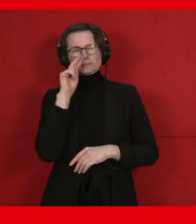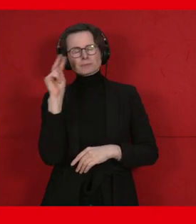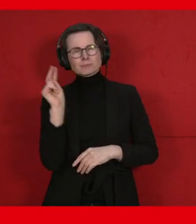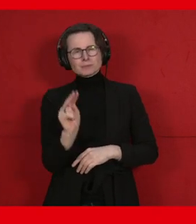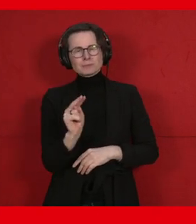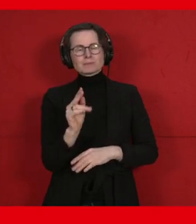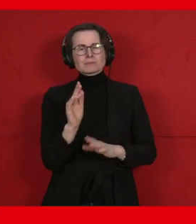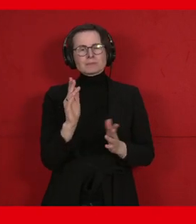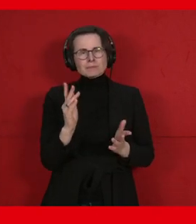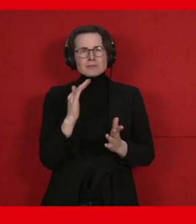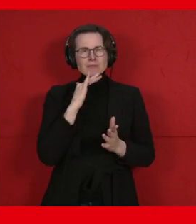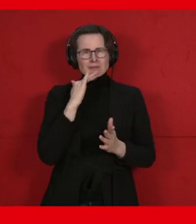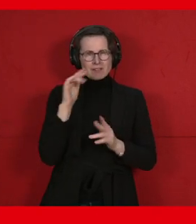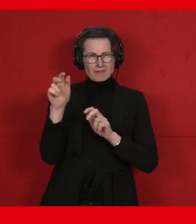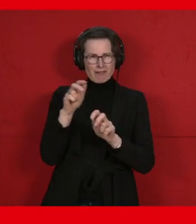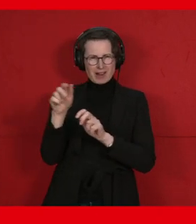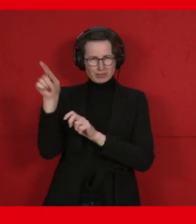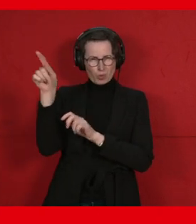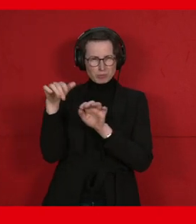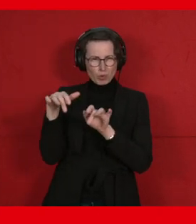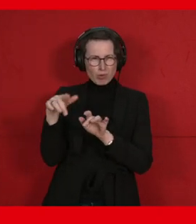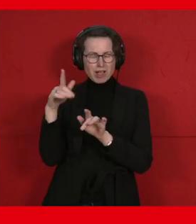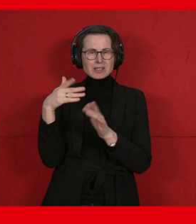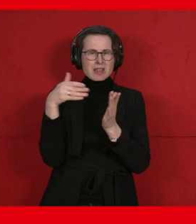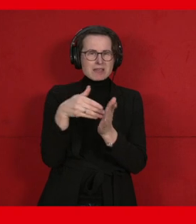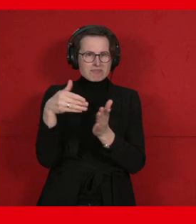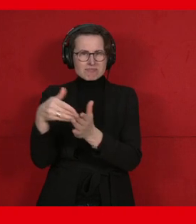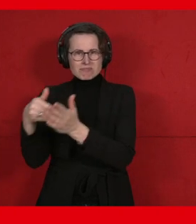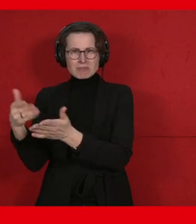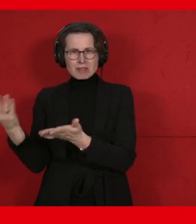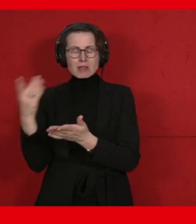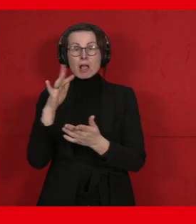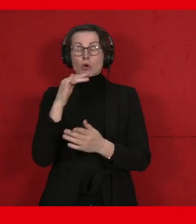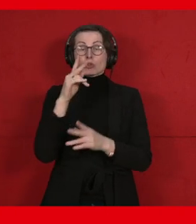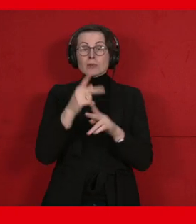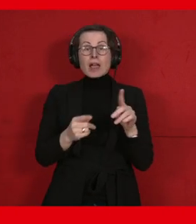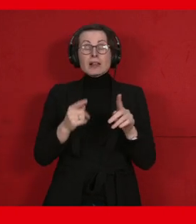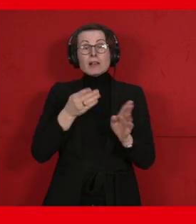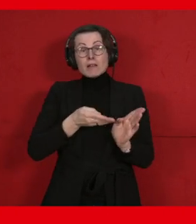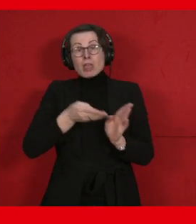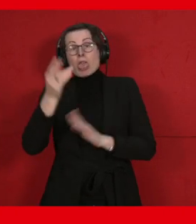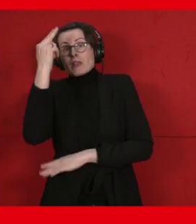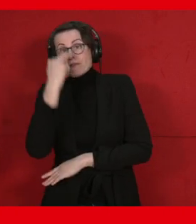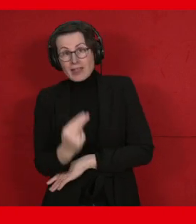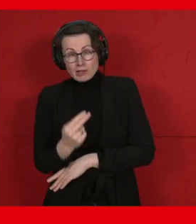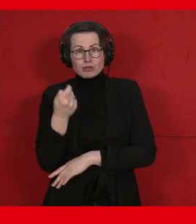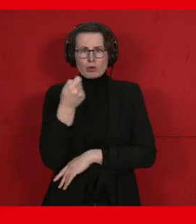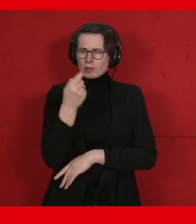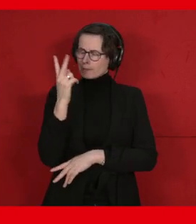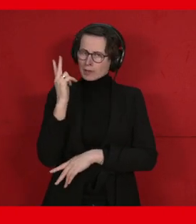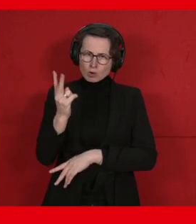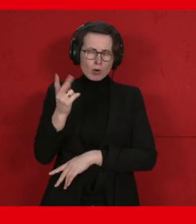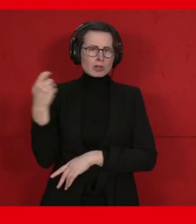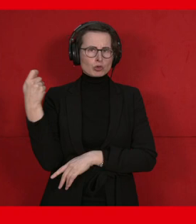Seite viele Verwaltungshemmnisse auf dem Weg liegen. Ich sehe, dass es Fehlsteuerungen gibt. Wir haben immer noch eine wahnsinnige Subvention in